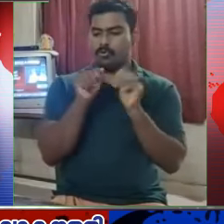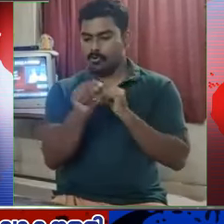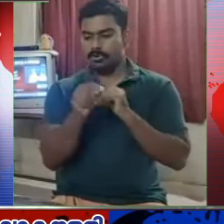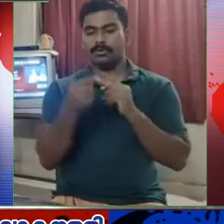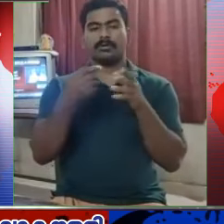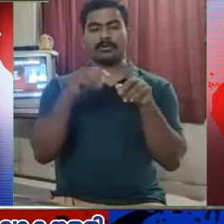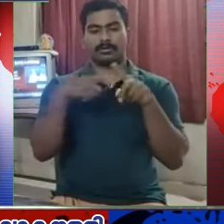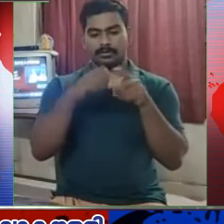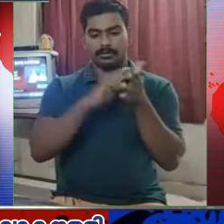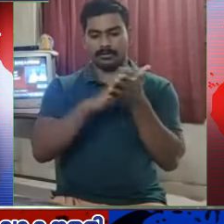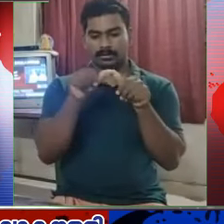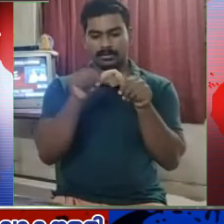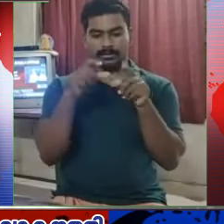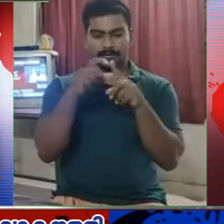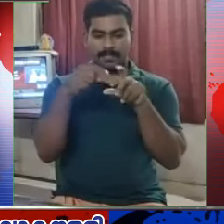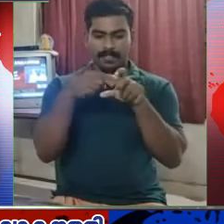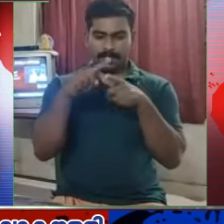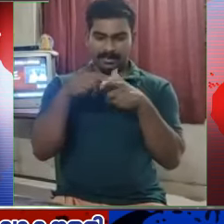അഡ്വക്കേറ്റ് B രാമൻപിള്ള,